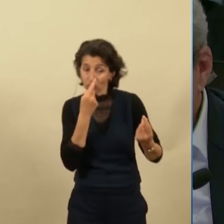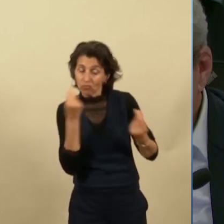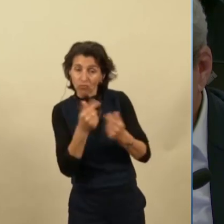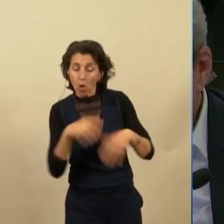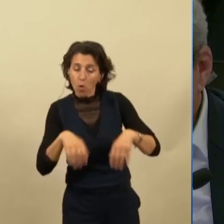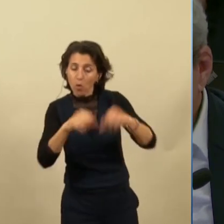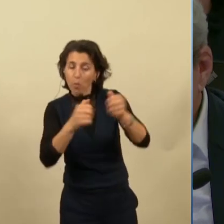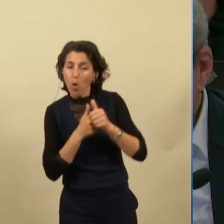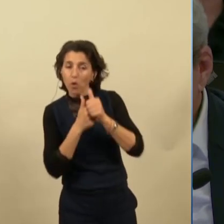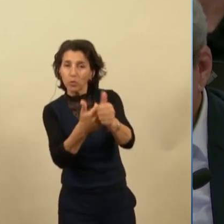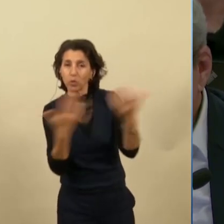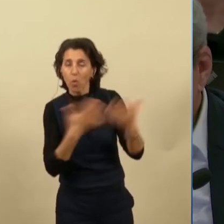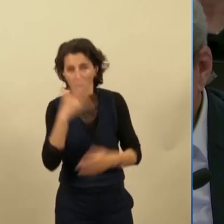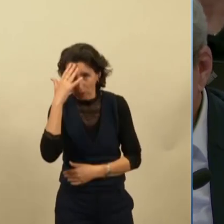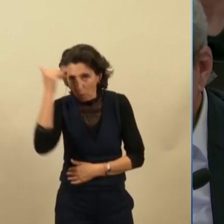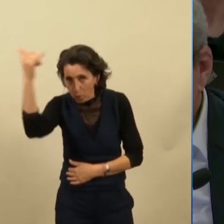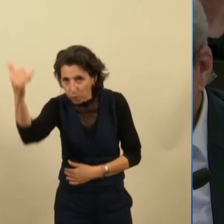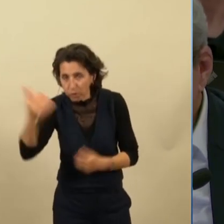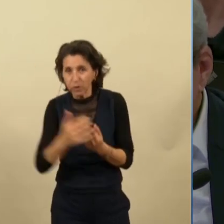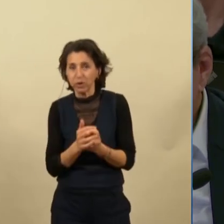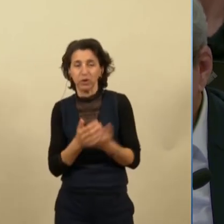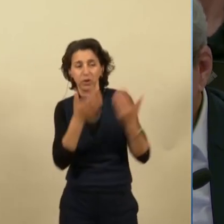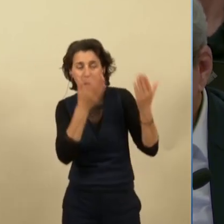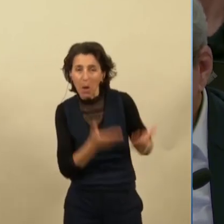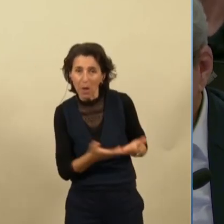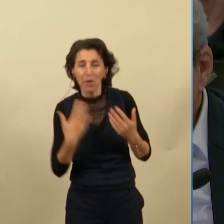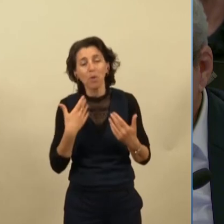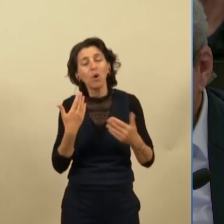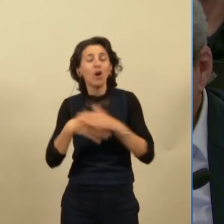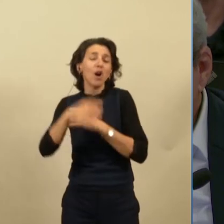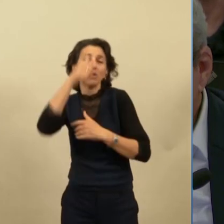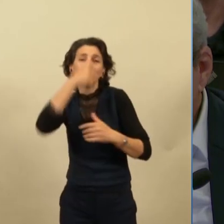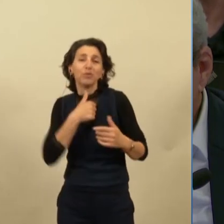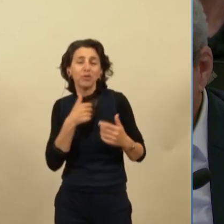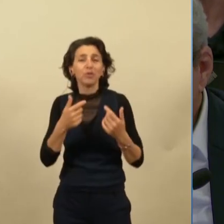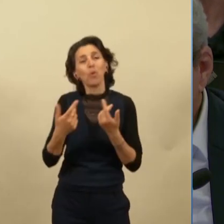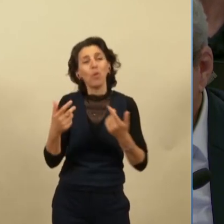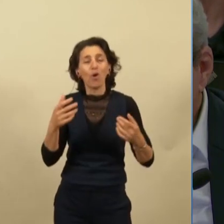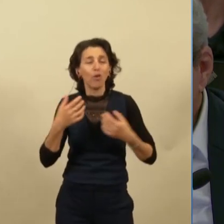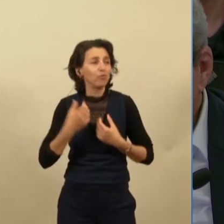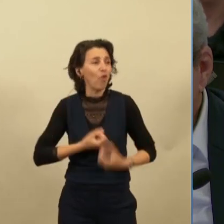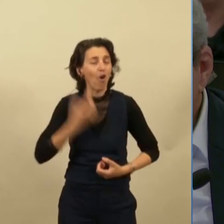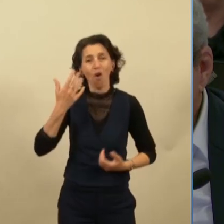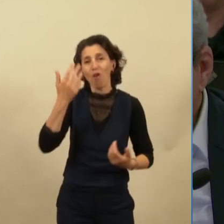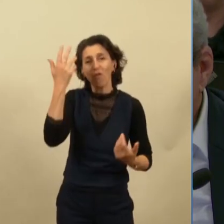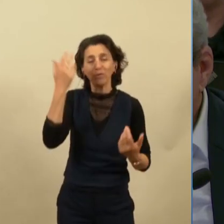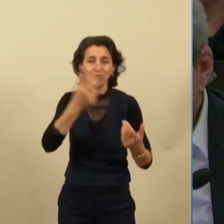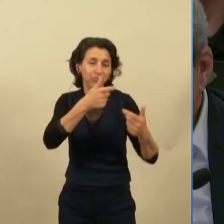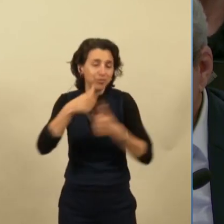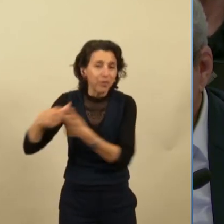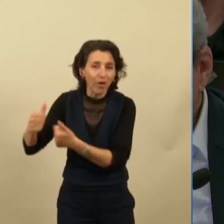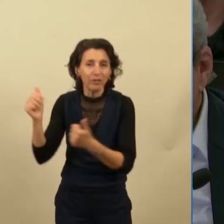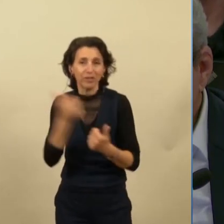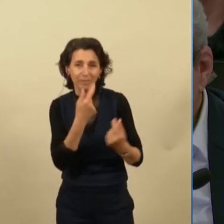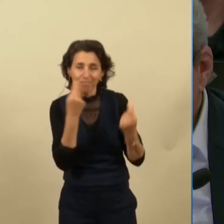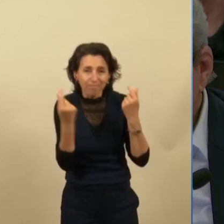sur une idéologie que sur la nature des œuvres conservées au Musée de Grenoble dans une interview donnée aux petits bulletin le